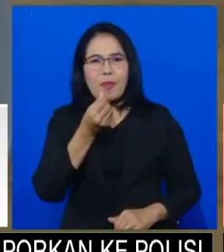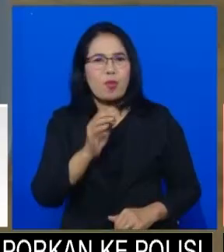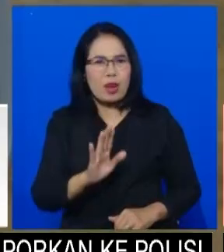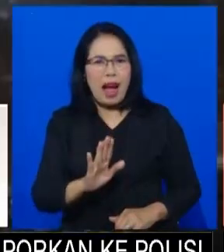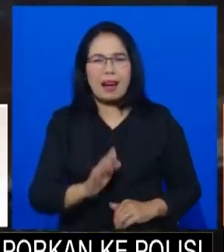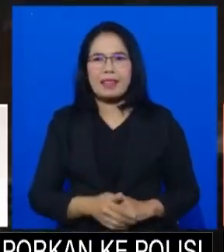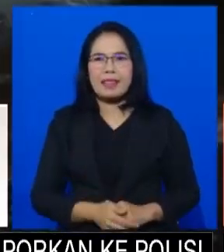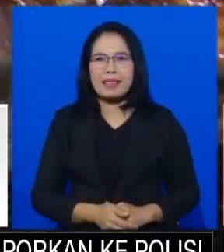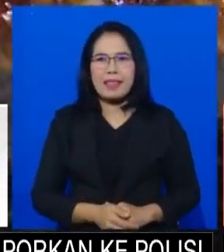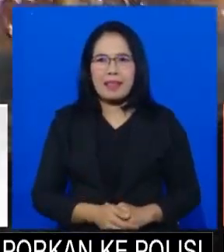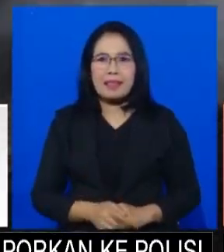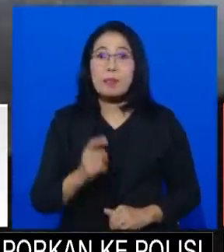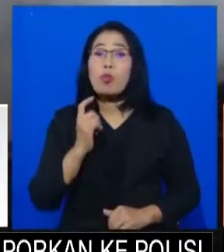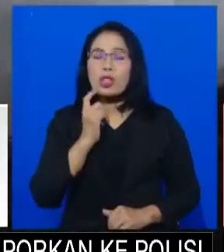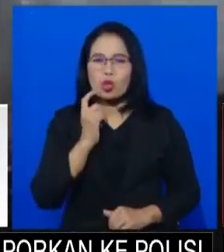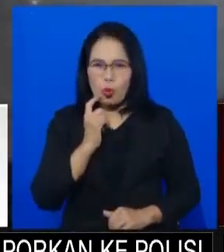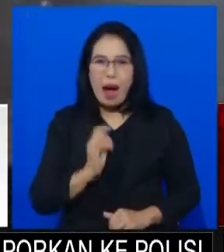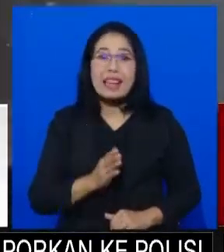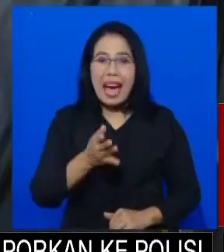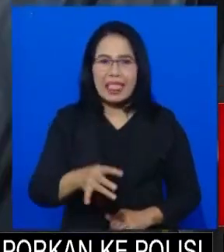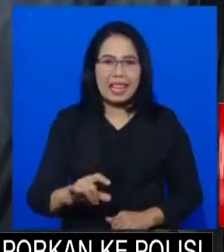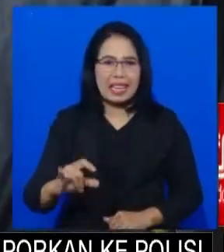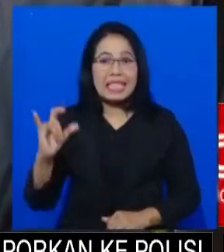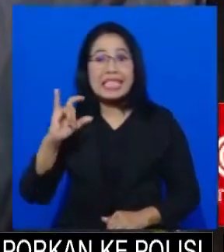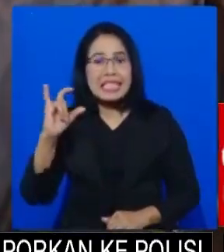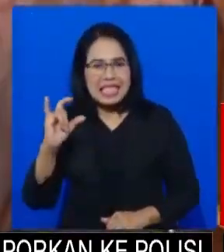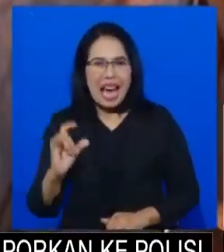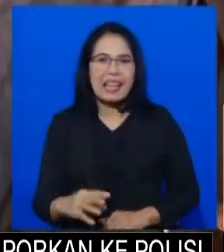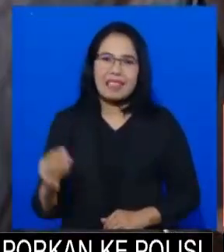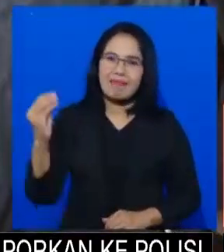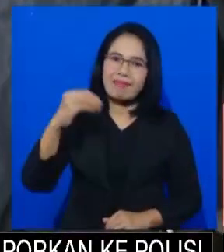Nabila Putri, Fajar Ahmad, Citayam, Depok, Jawa Barat.